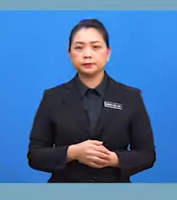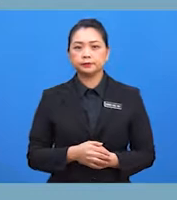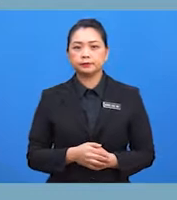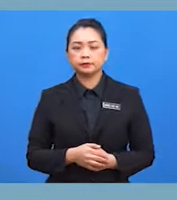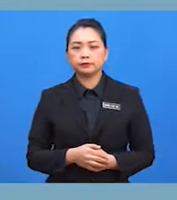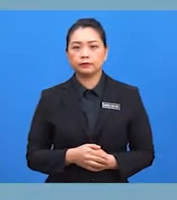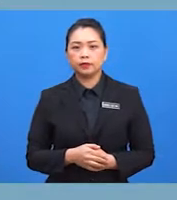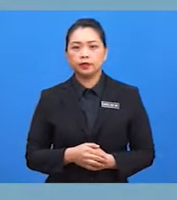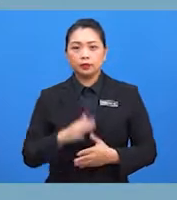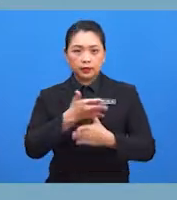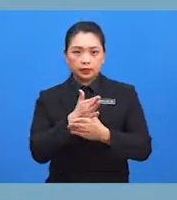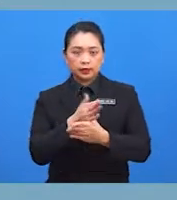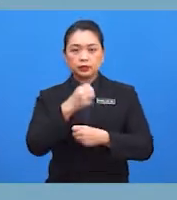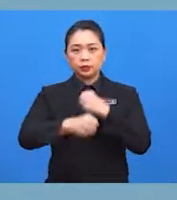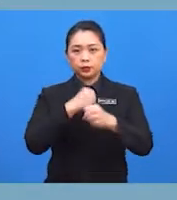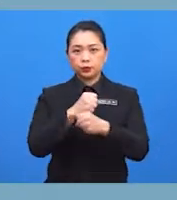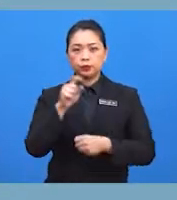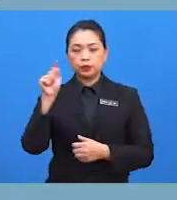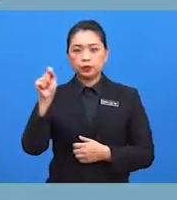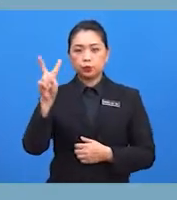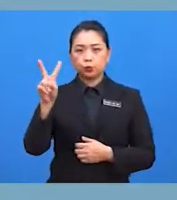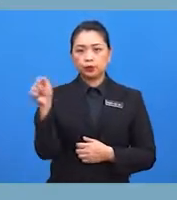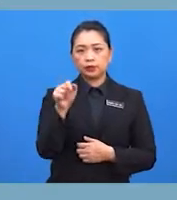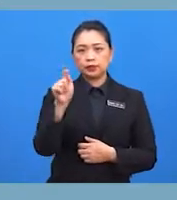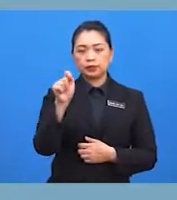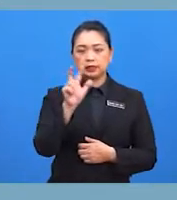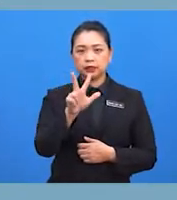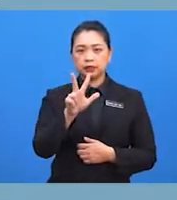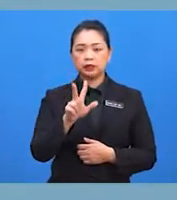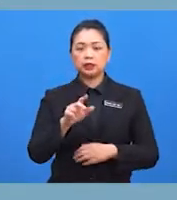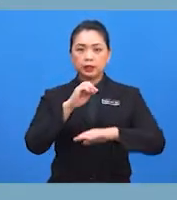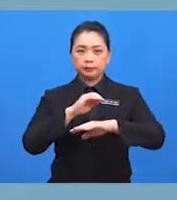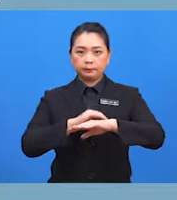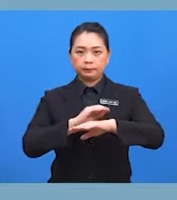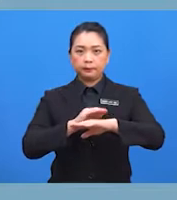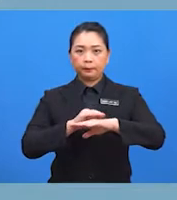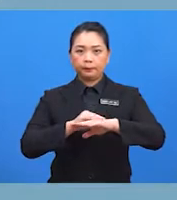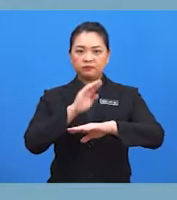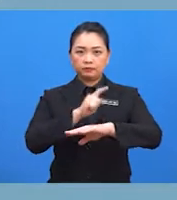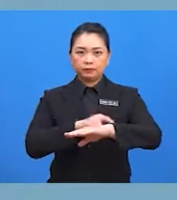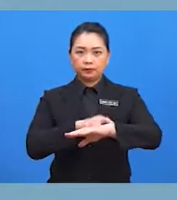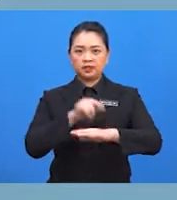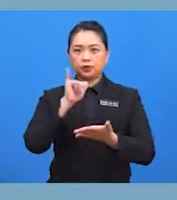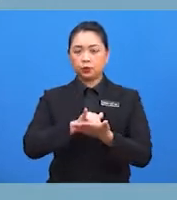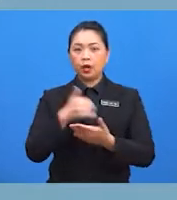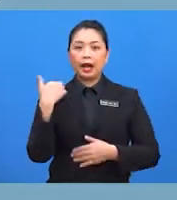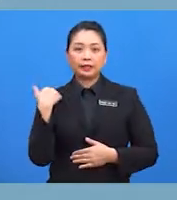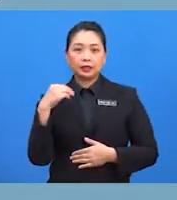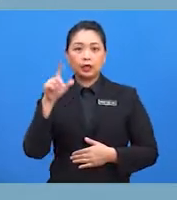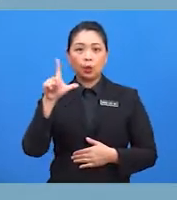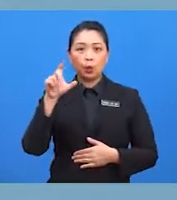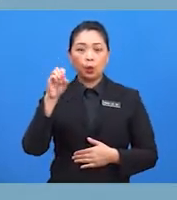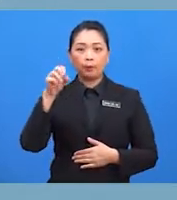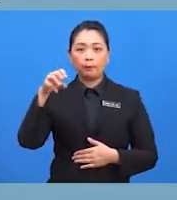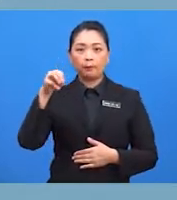tahun T2 hinggalah tahun T3. Jadi pada masa itu wujud lompang deflasi. Jadi maksudnya lompang deflasi